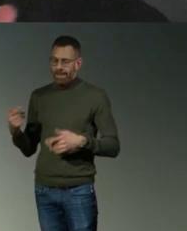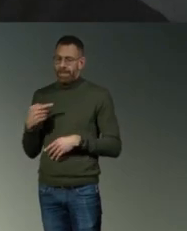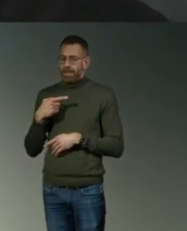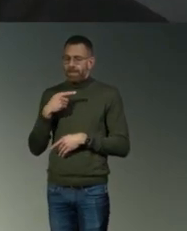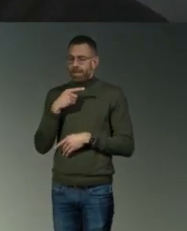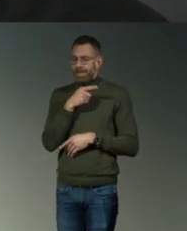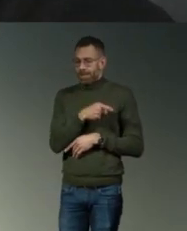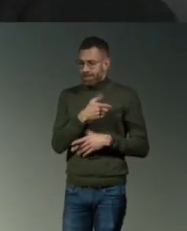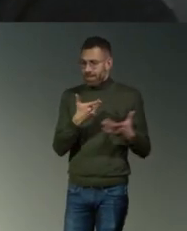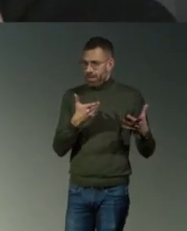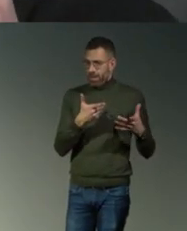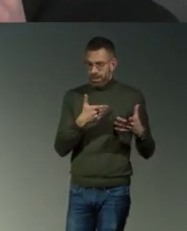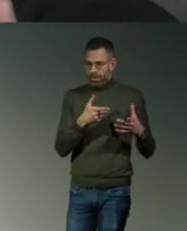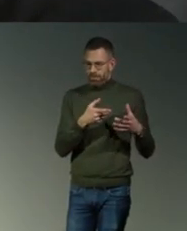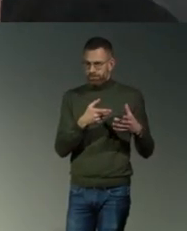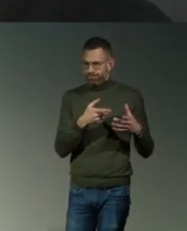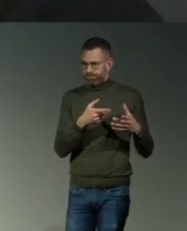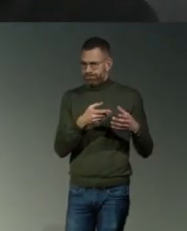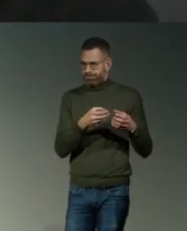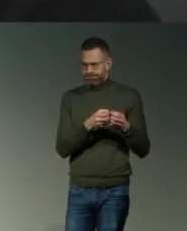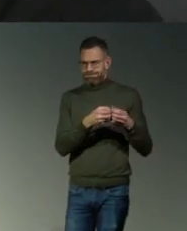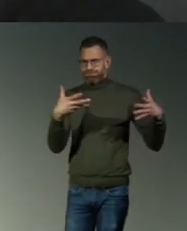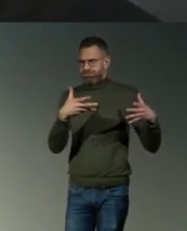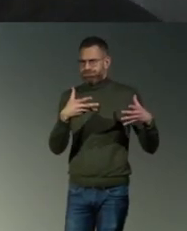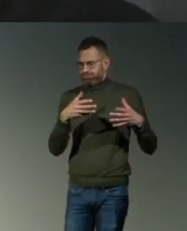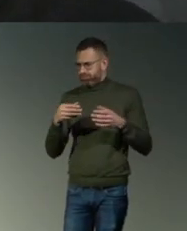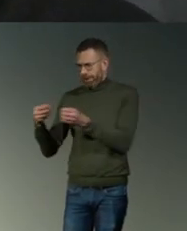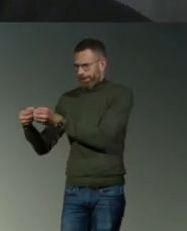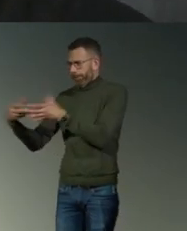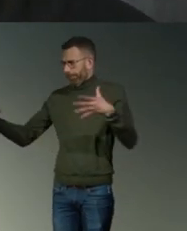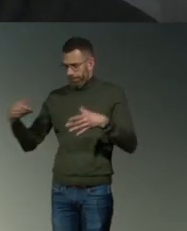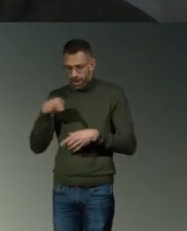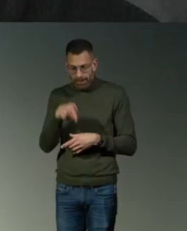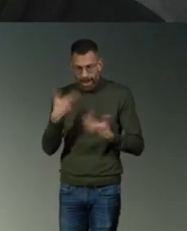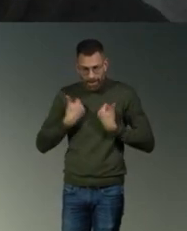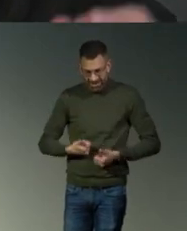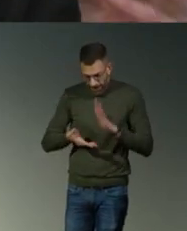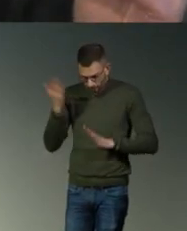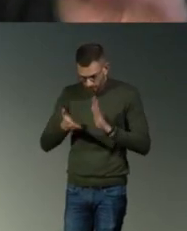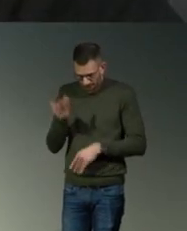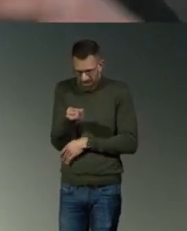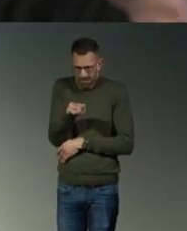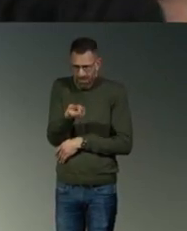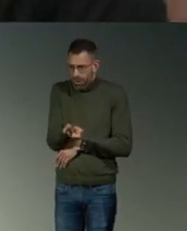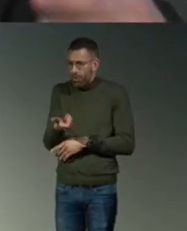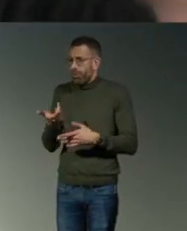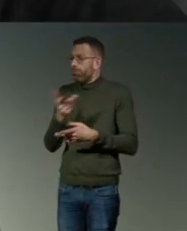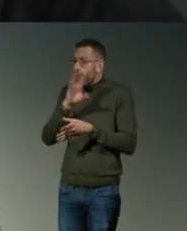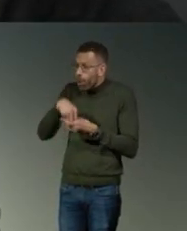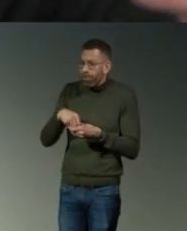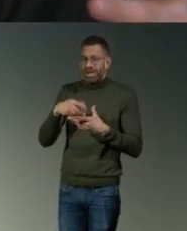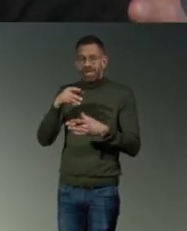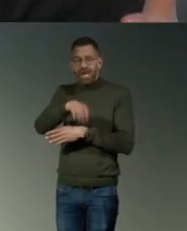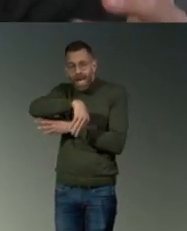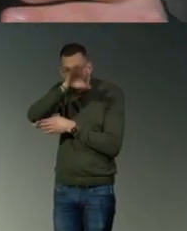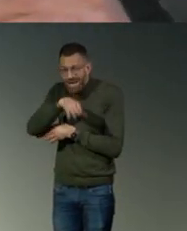et les mammifères domestiques d'élevage qui représentent, mais vraiment, alors j'ai plus le chiffre, mais une proportion gigantesque par rapport aux mammifères sauvages. Si on prend toutes les baleines, tous les éléphants, tous